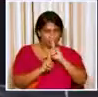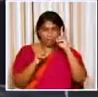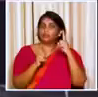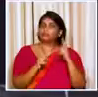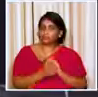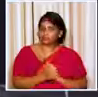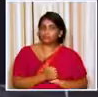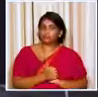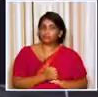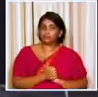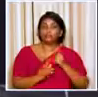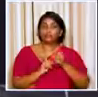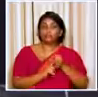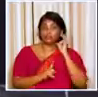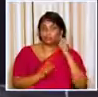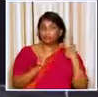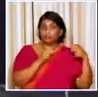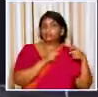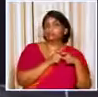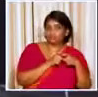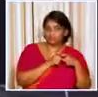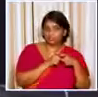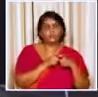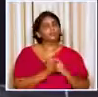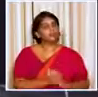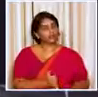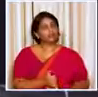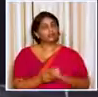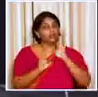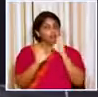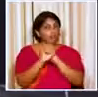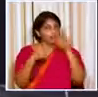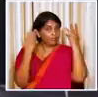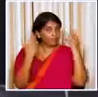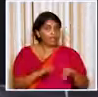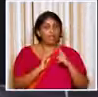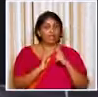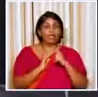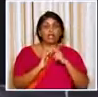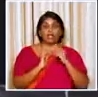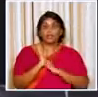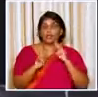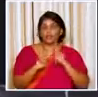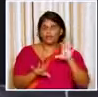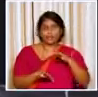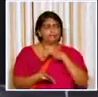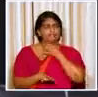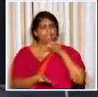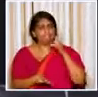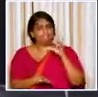කළා. ජනාධිපතිත් එක්ක විතරක් කතා කරලා ඒ ප්‍රකාශයට පත් කරපු හින්දා IMF එක දැන් මේ රට බෙල්ල මුලින් අල්ලගෙන